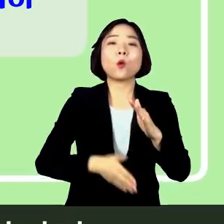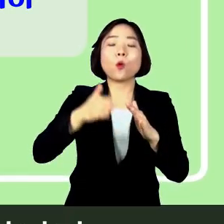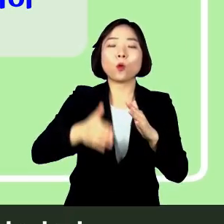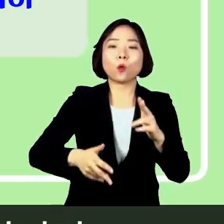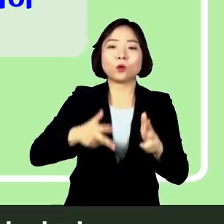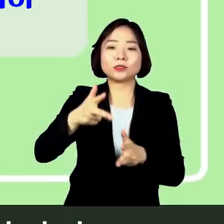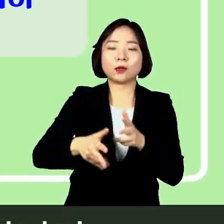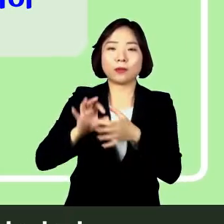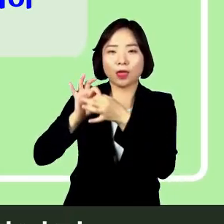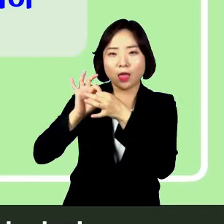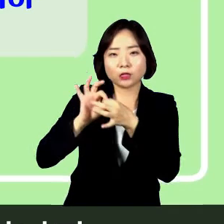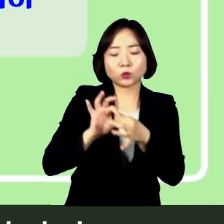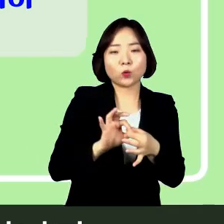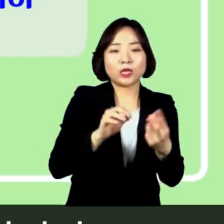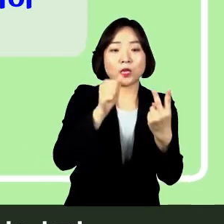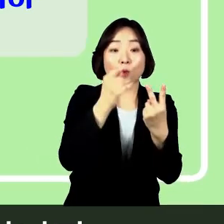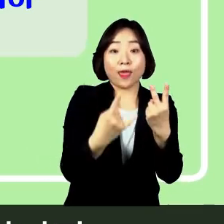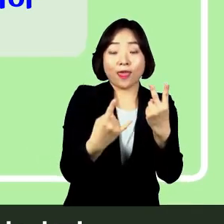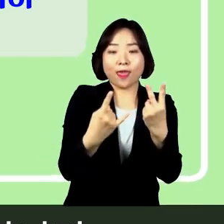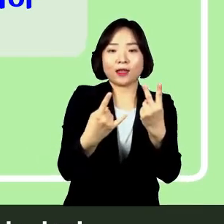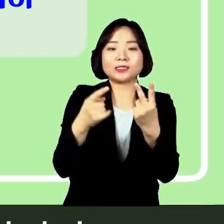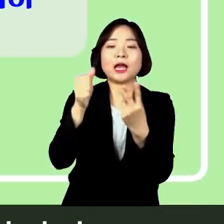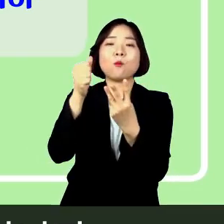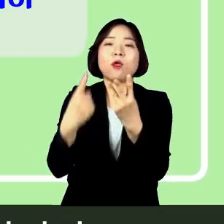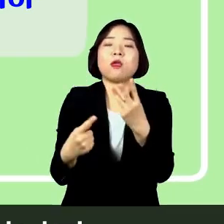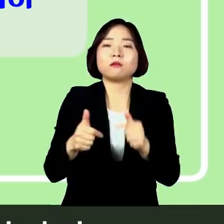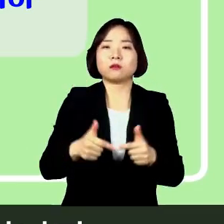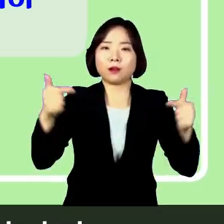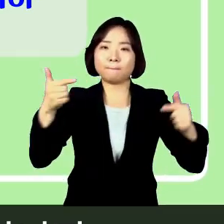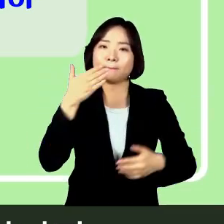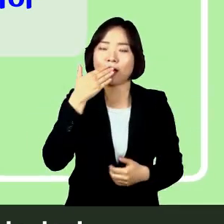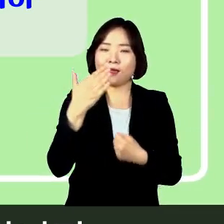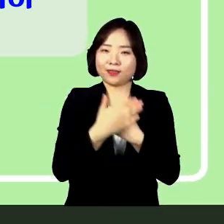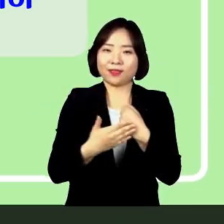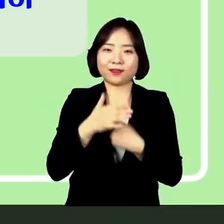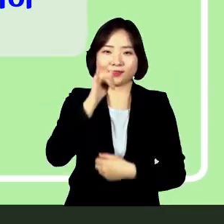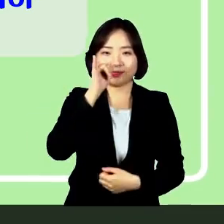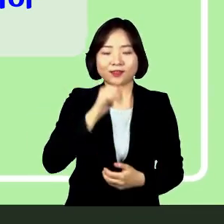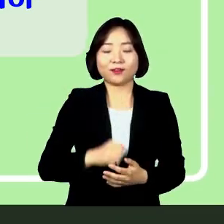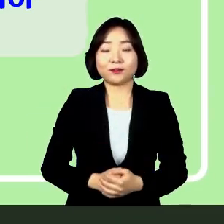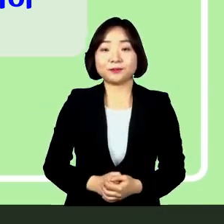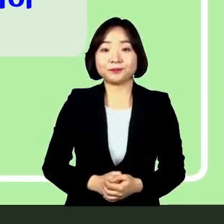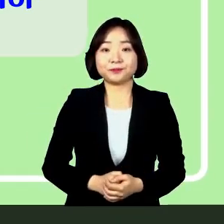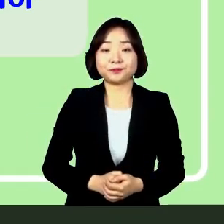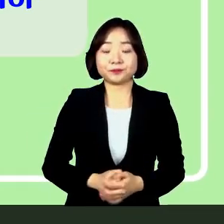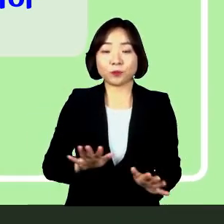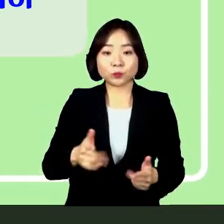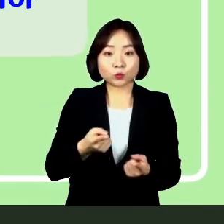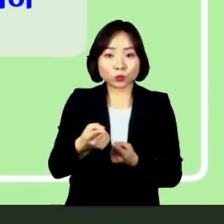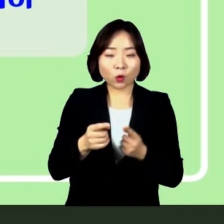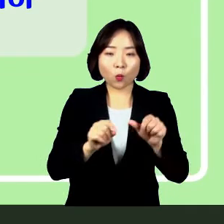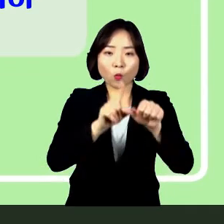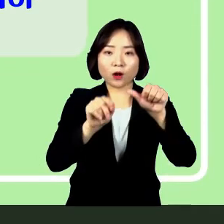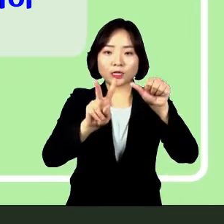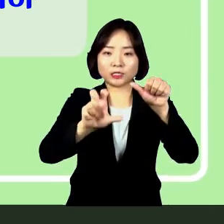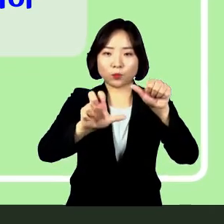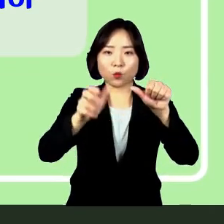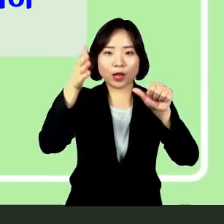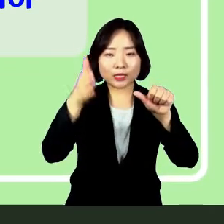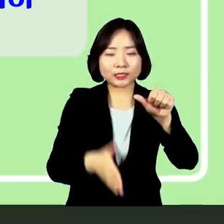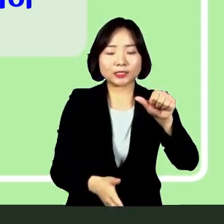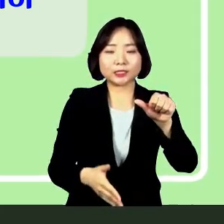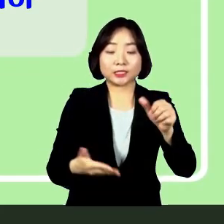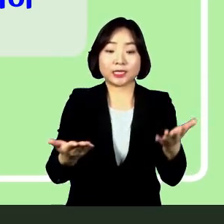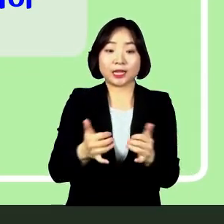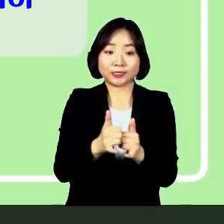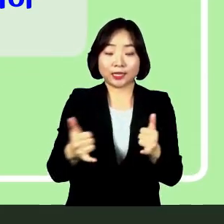참여 횟수를 2회에서 3회로 연장하는 혜택도 제공합니다. 이번 조정에 따라 오는 5월 25일까지 근로자를